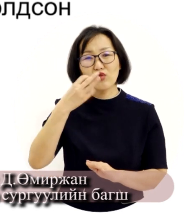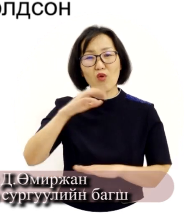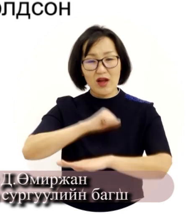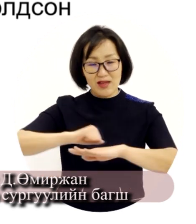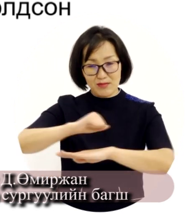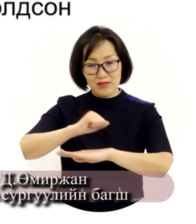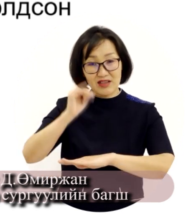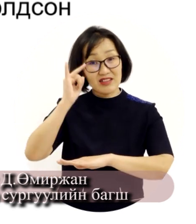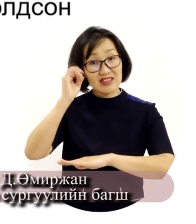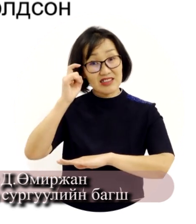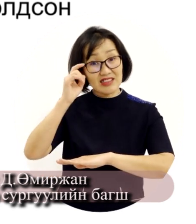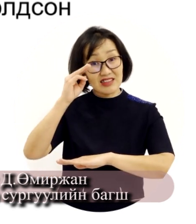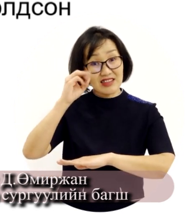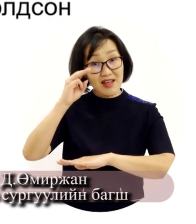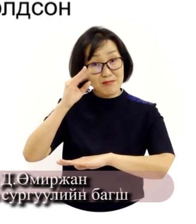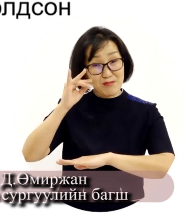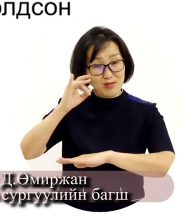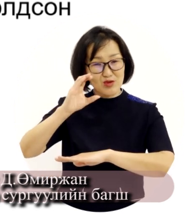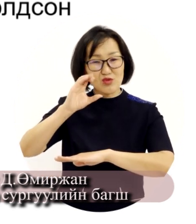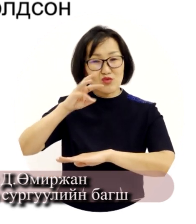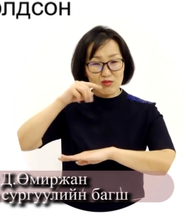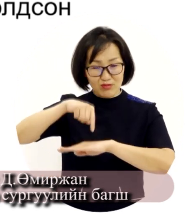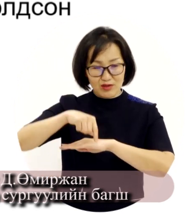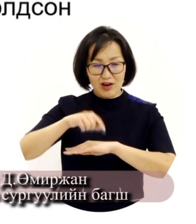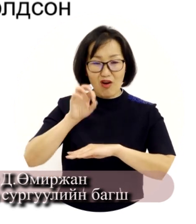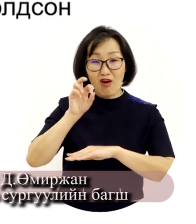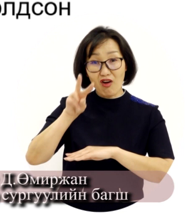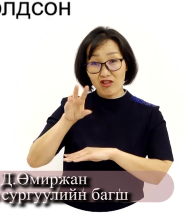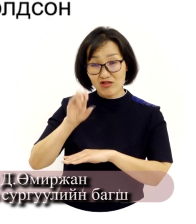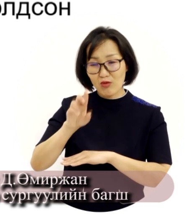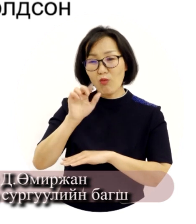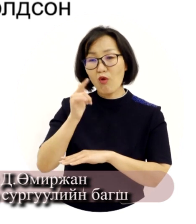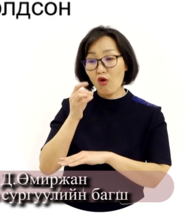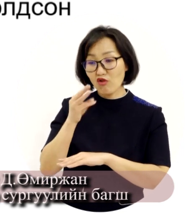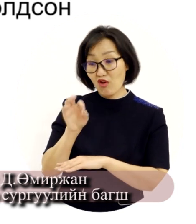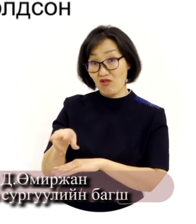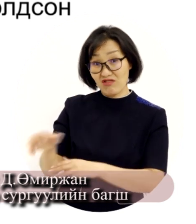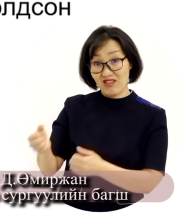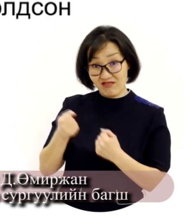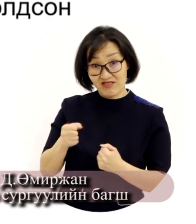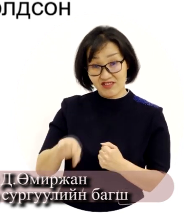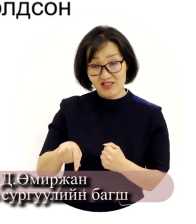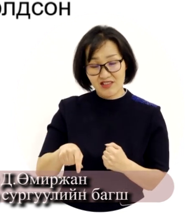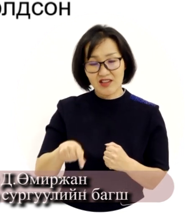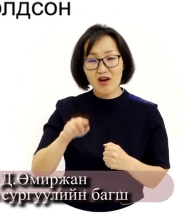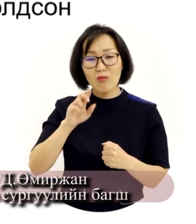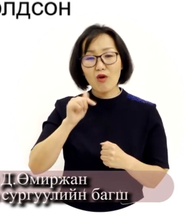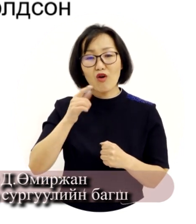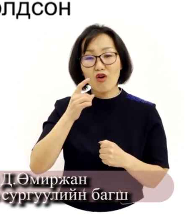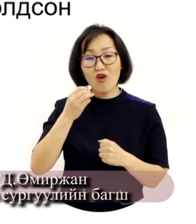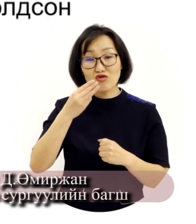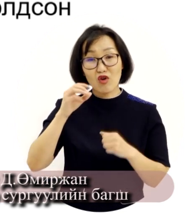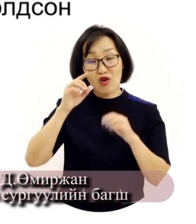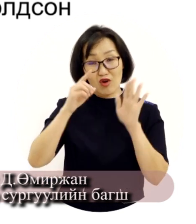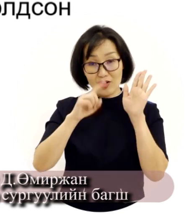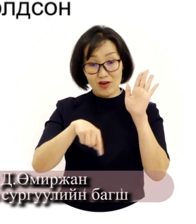аймағының Их Тәмір сомының байын саған өзенің аяғында Алтай Сандыл тауының етегінен табылған Бұғыт көші